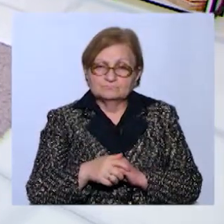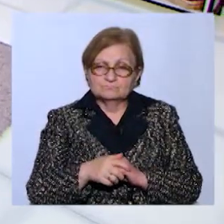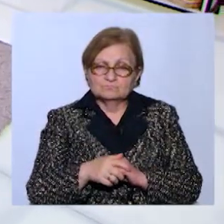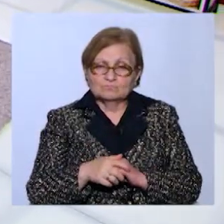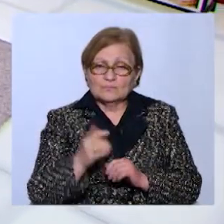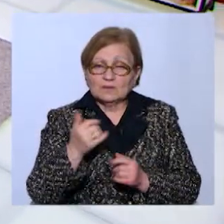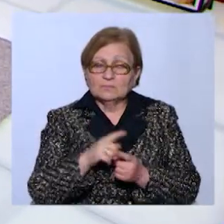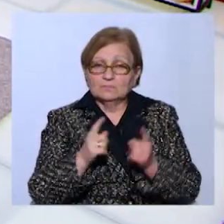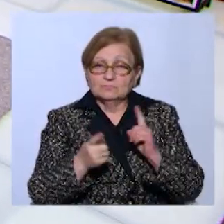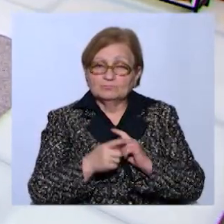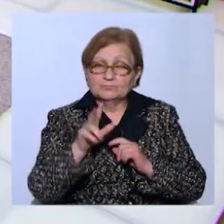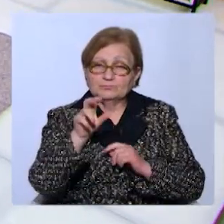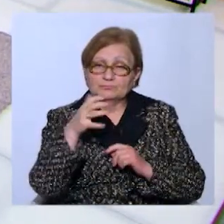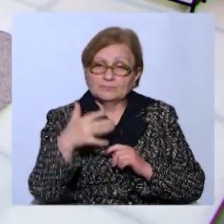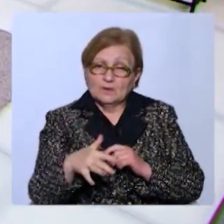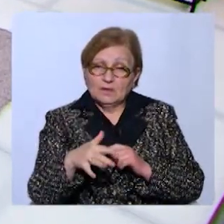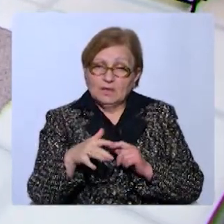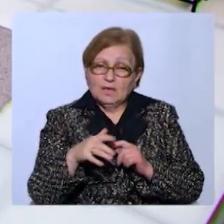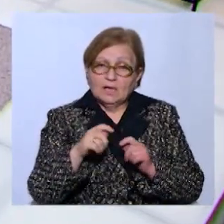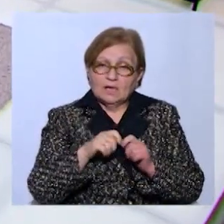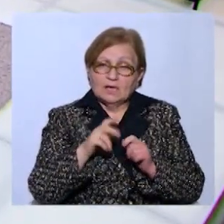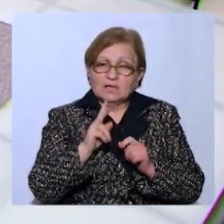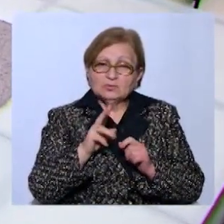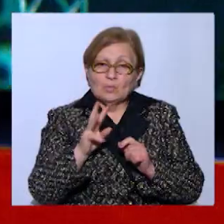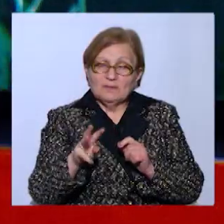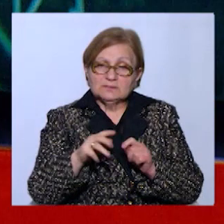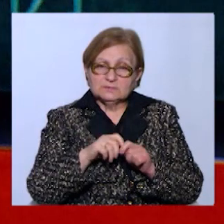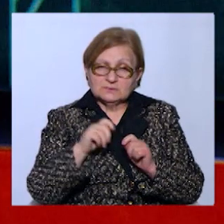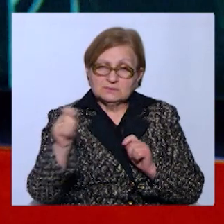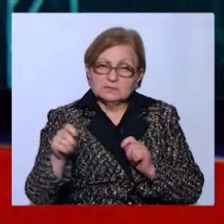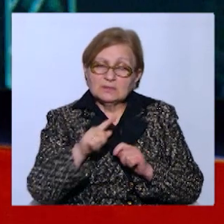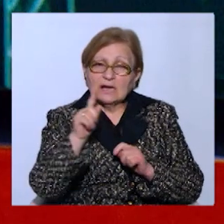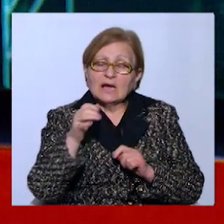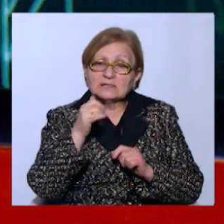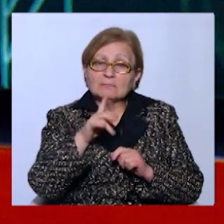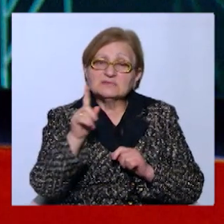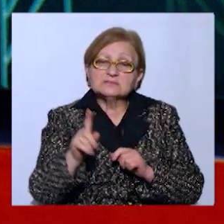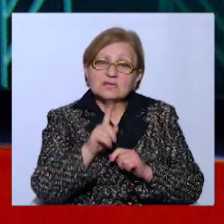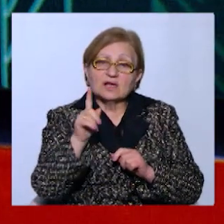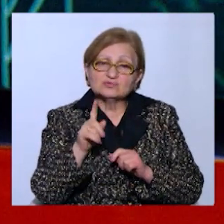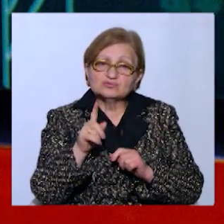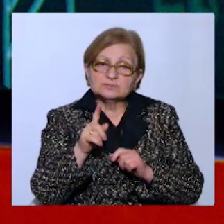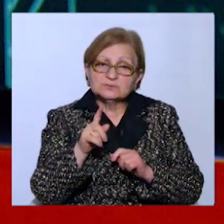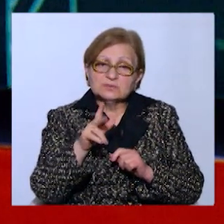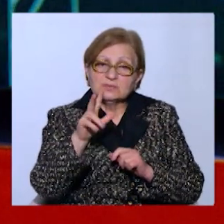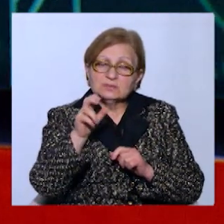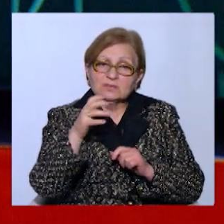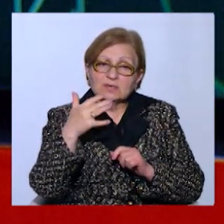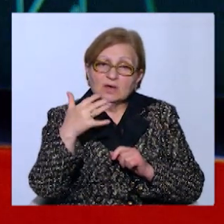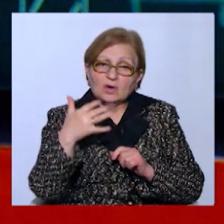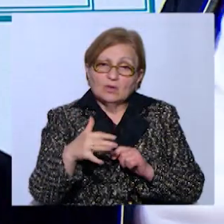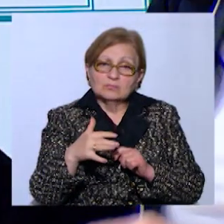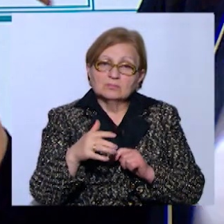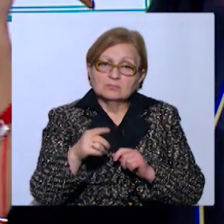ახლა პირიქით, 350 კილომეტრის გავლას რამდენ საათს მოანდომებდა? 350 კილომეტრის